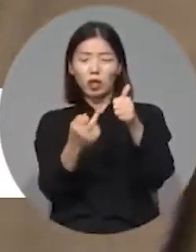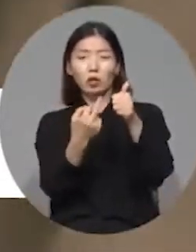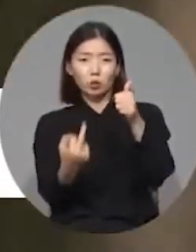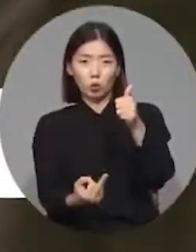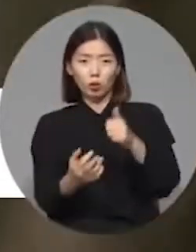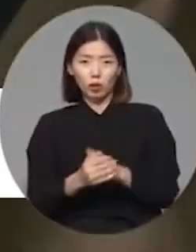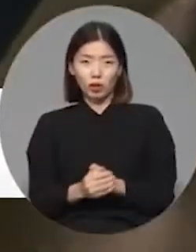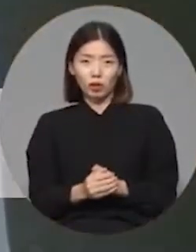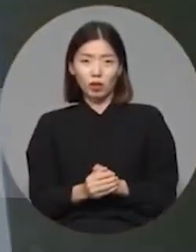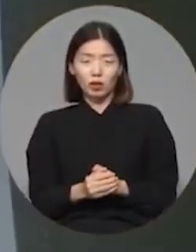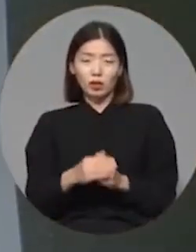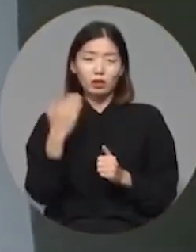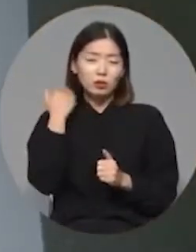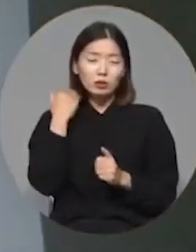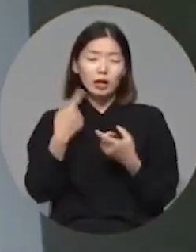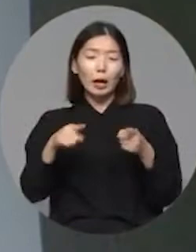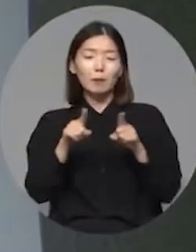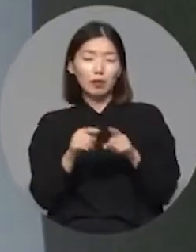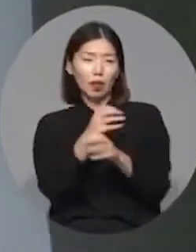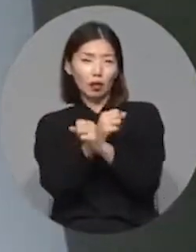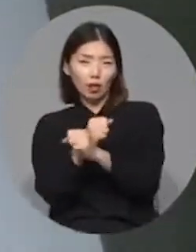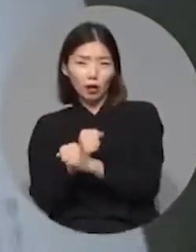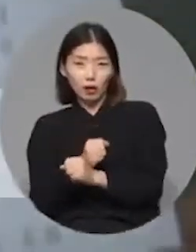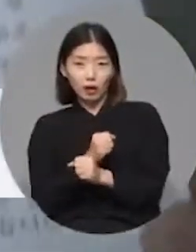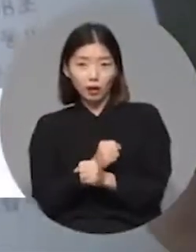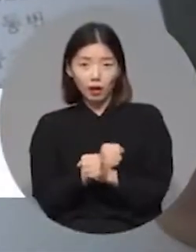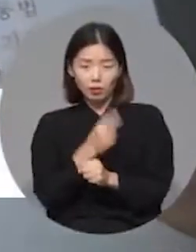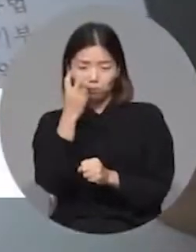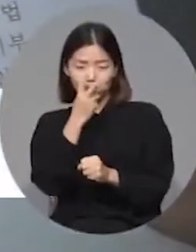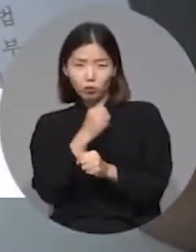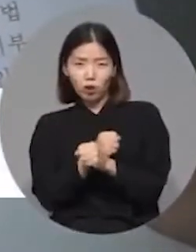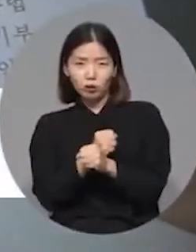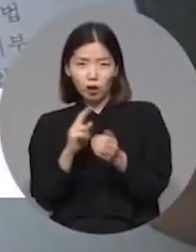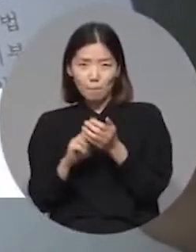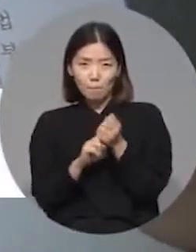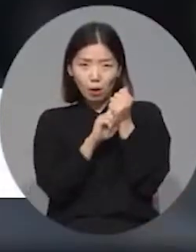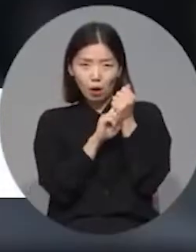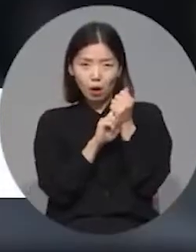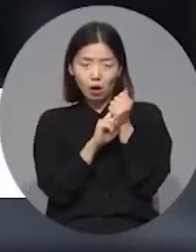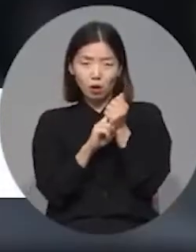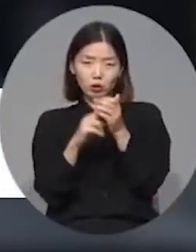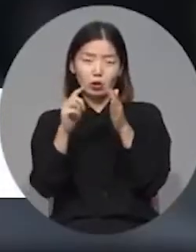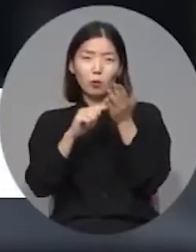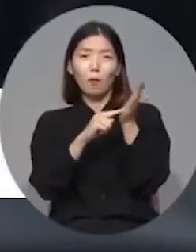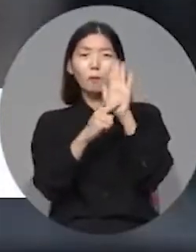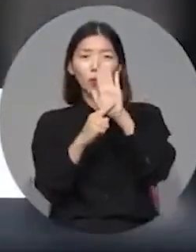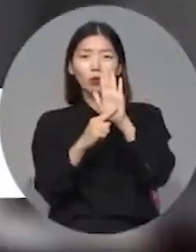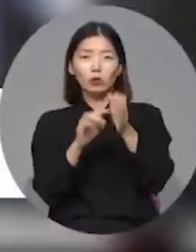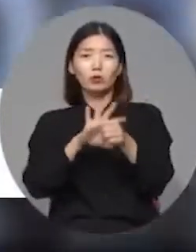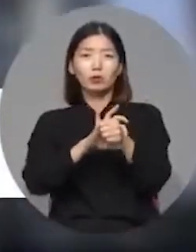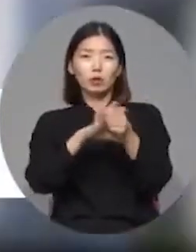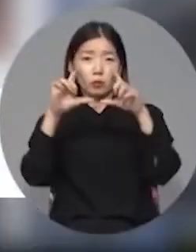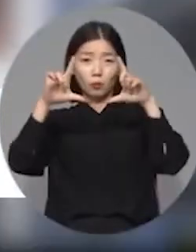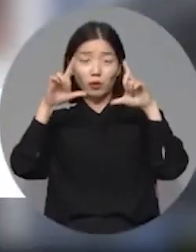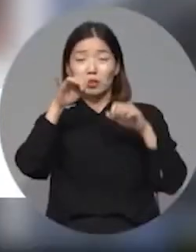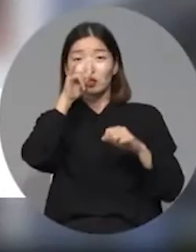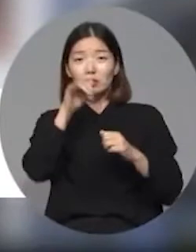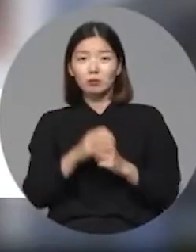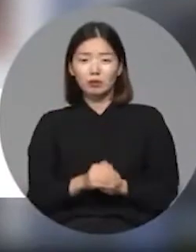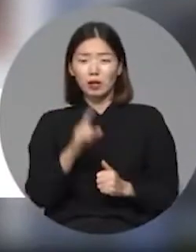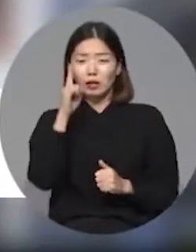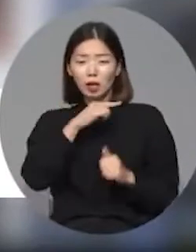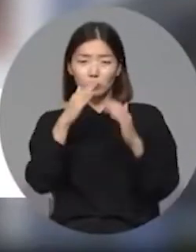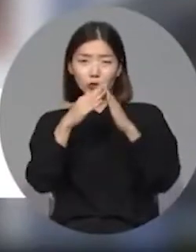친동생으로 전세 계약을 함께 주도했는데 수사를 받다 잠적해 공개 수배된 상태입니다. 이런 가운데